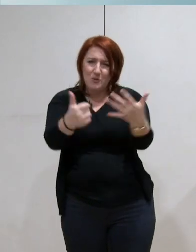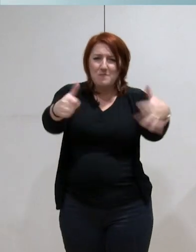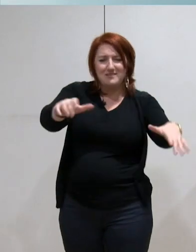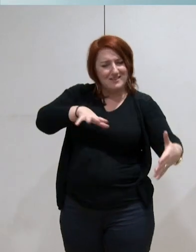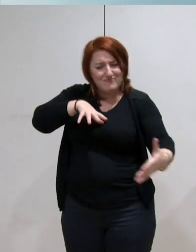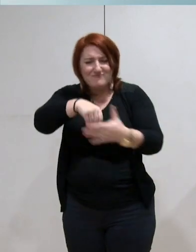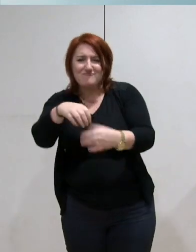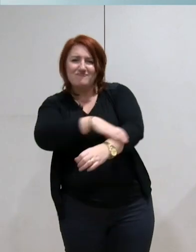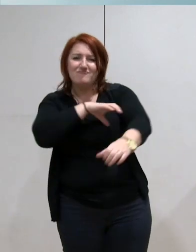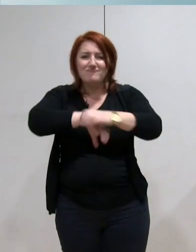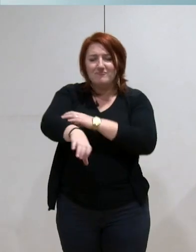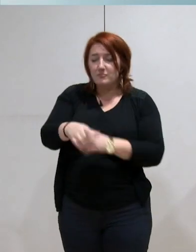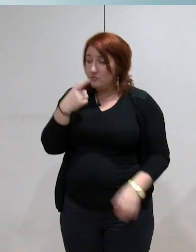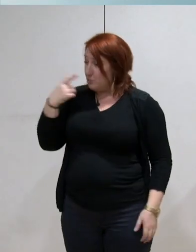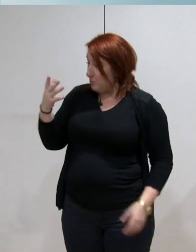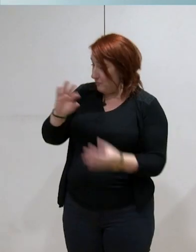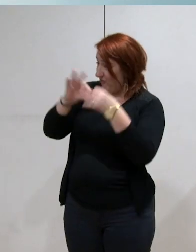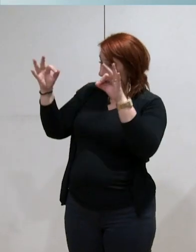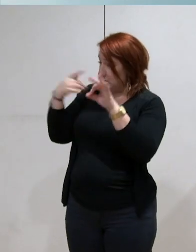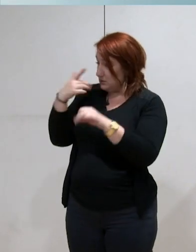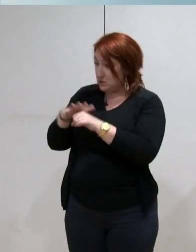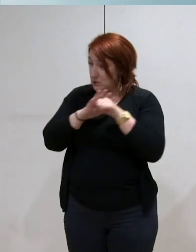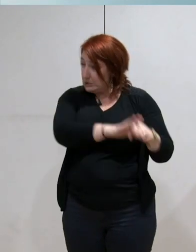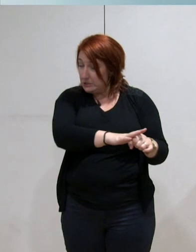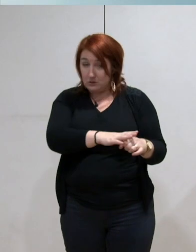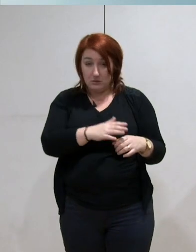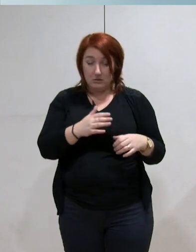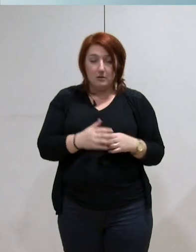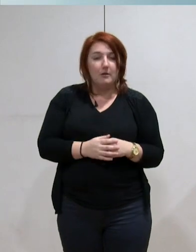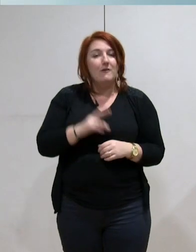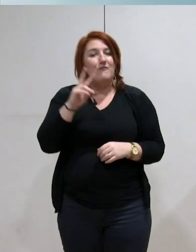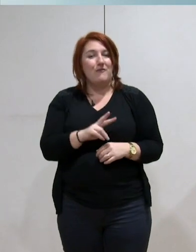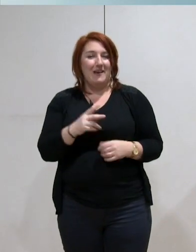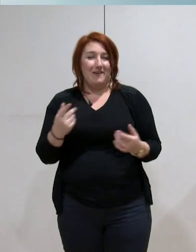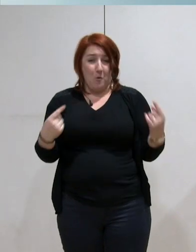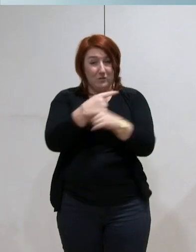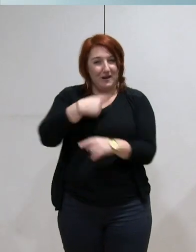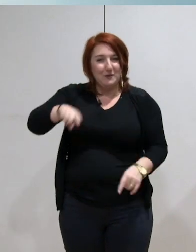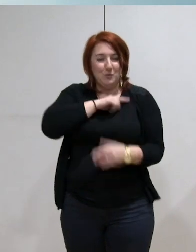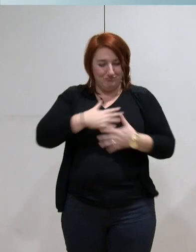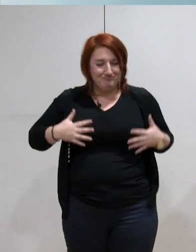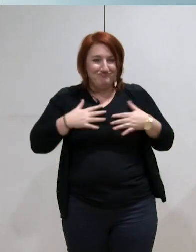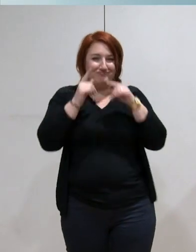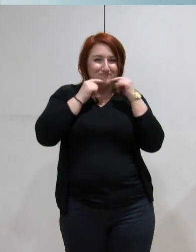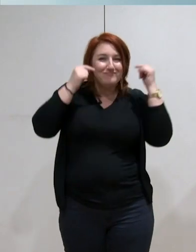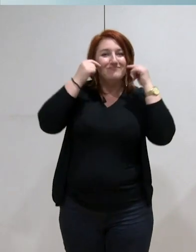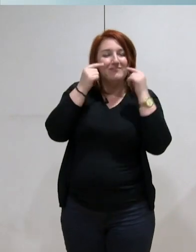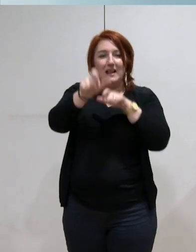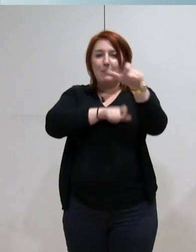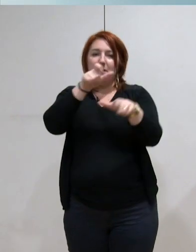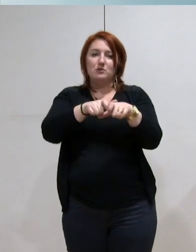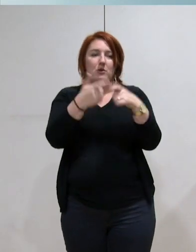2016 et c'est peut-être ce qui est le plus réjouissant pour nous c'est de voir toutes ces personnes qui ne veulent pas baisser les bras le climat